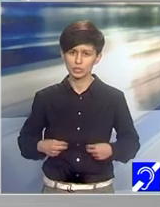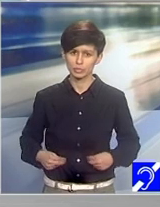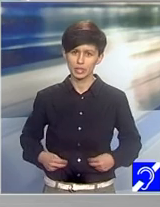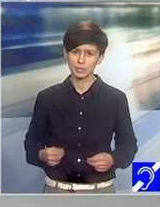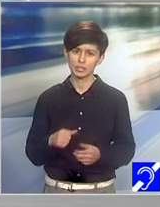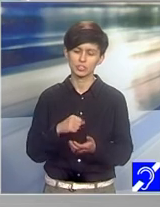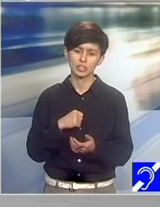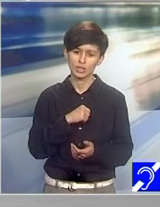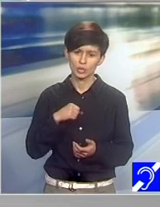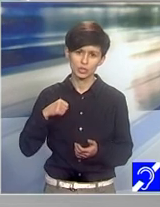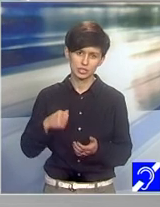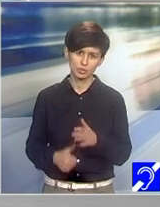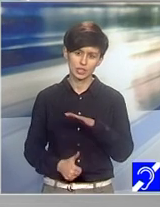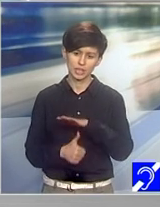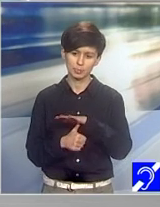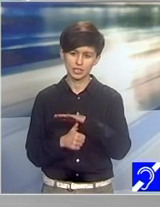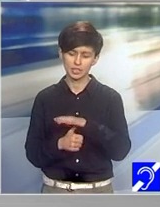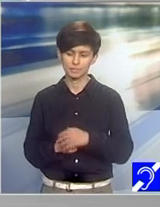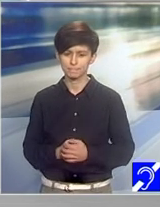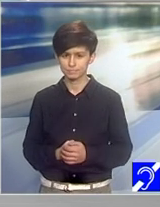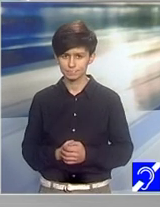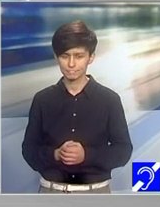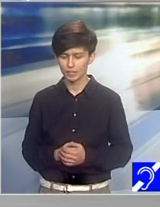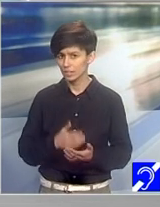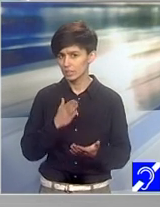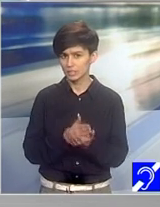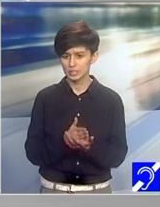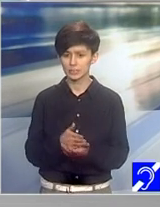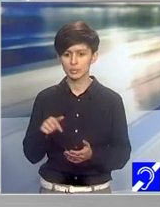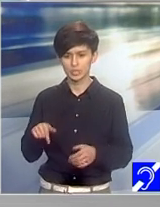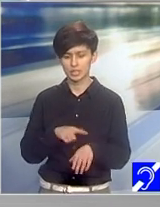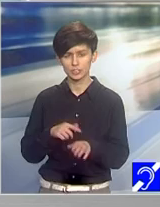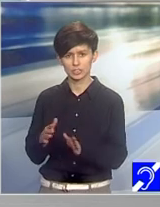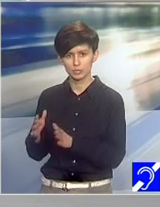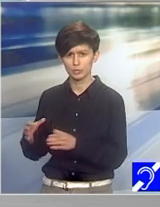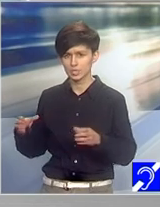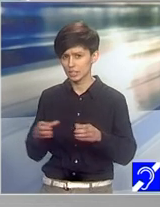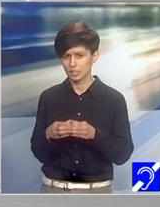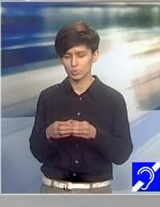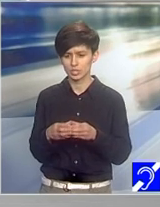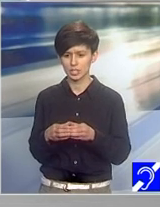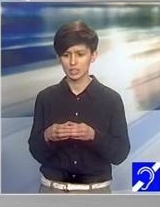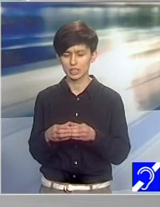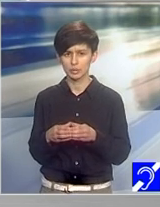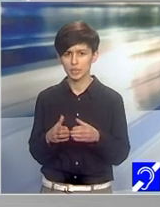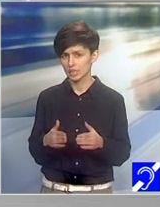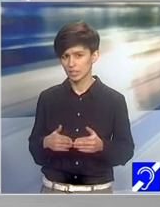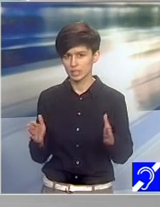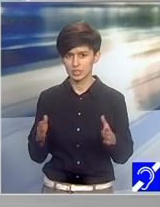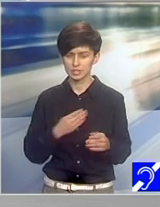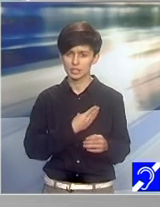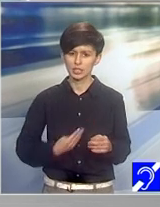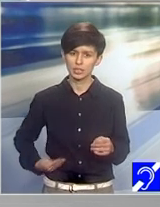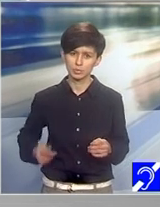capitală. S-a consacrat oficial acest moment al unirii depline prin deschiderea la